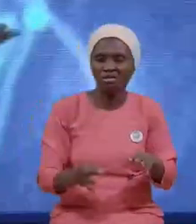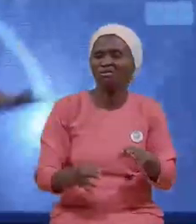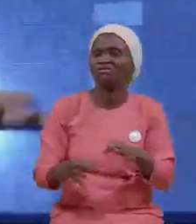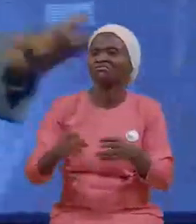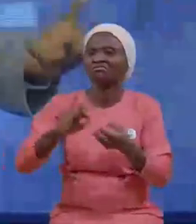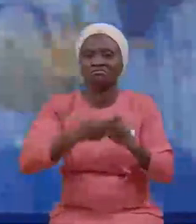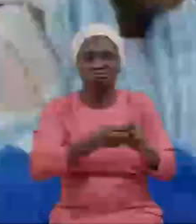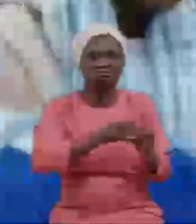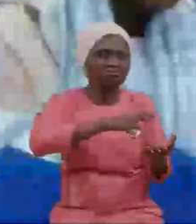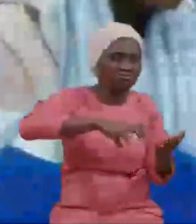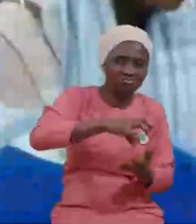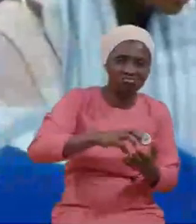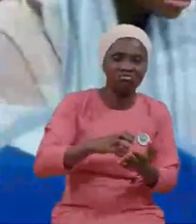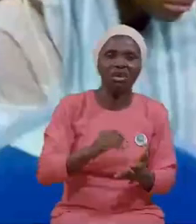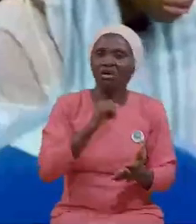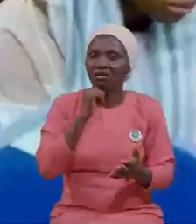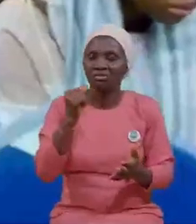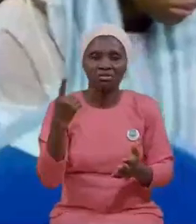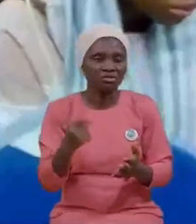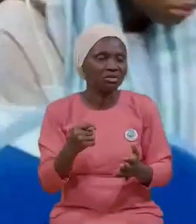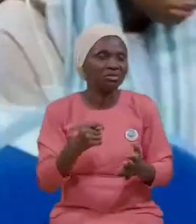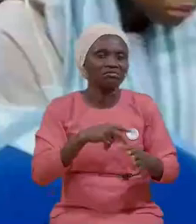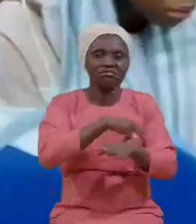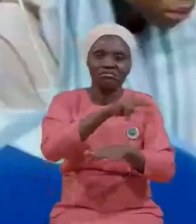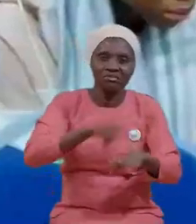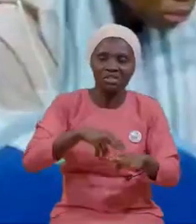Ce n'est pas la nature de bagarre.